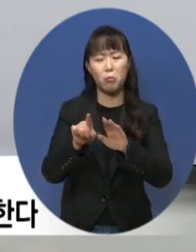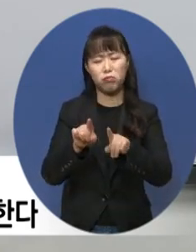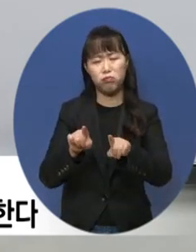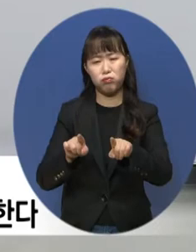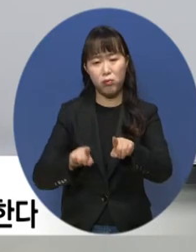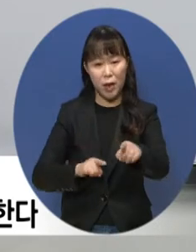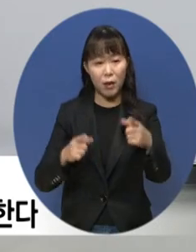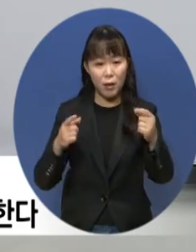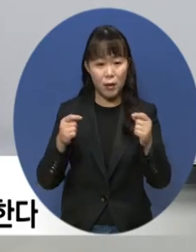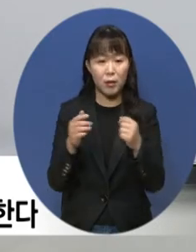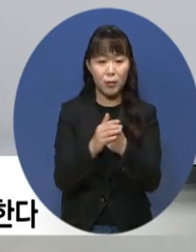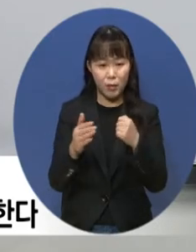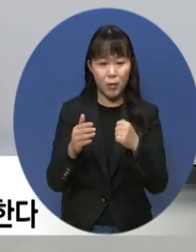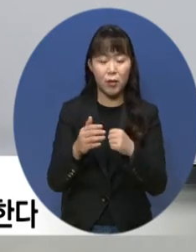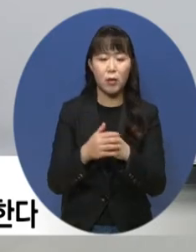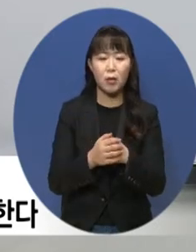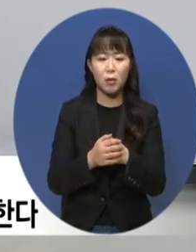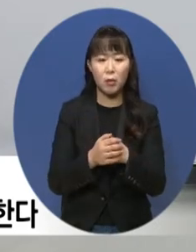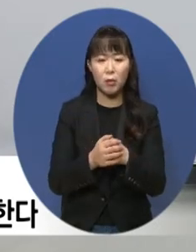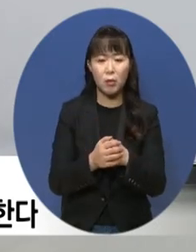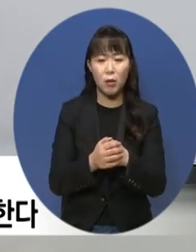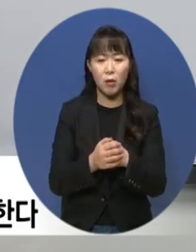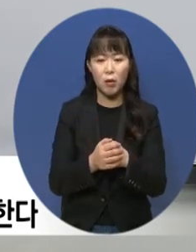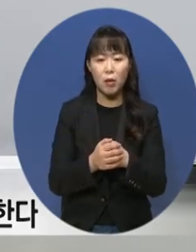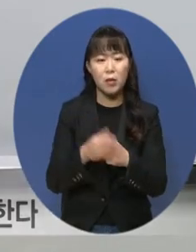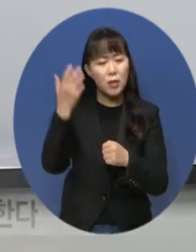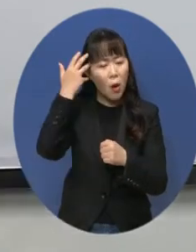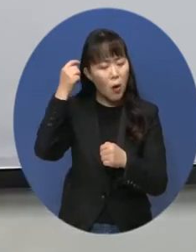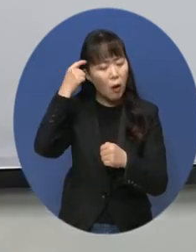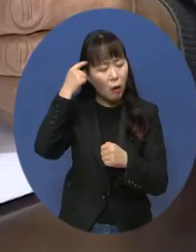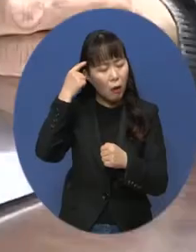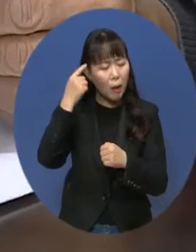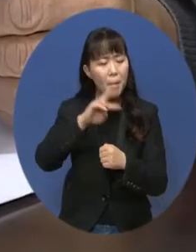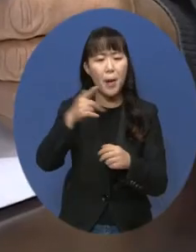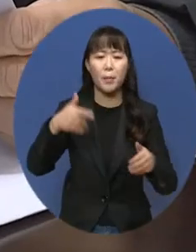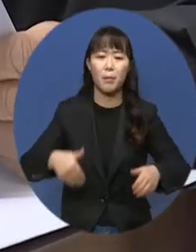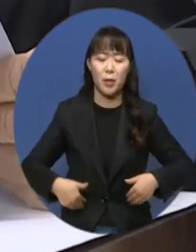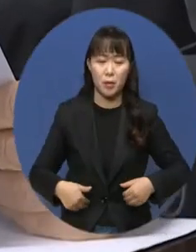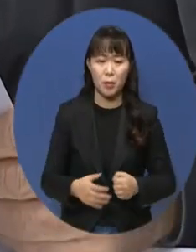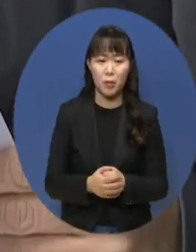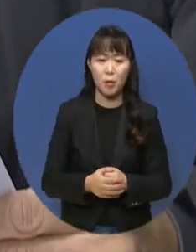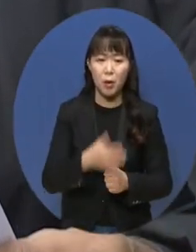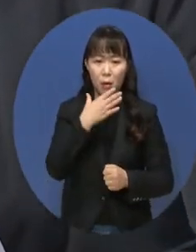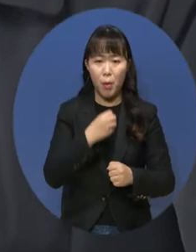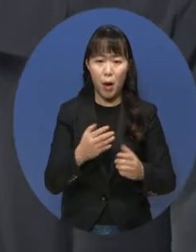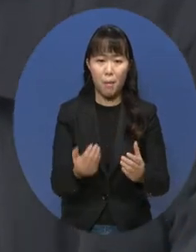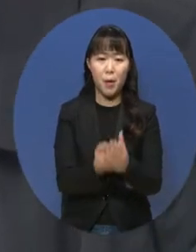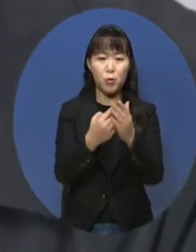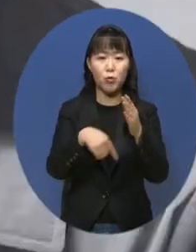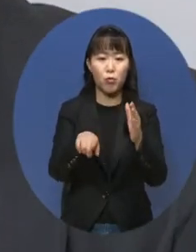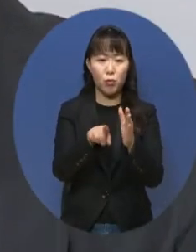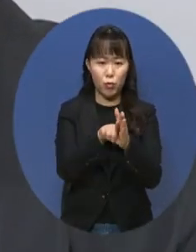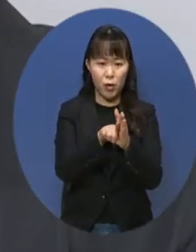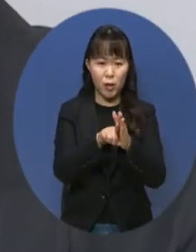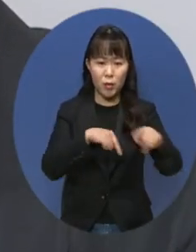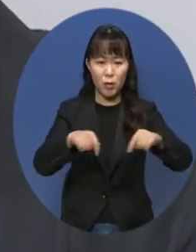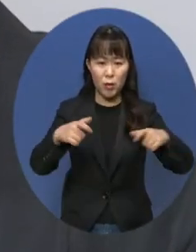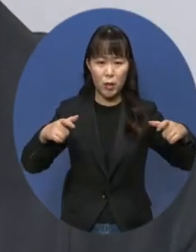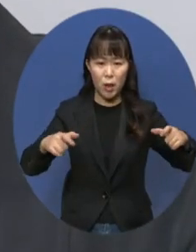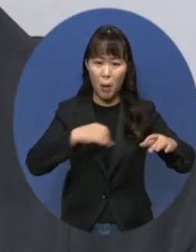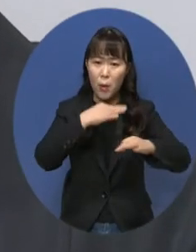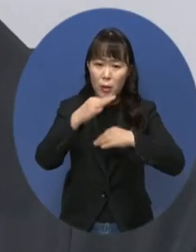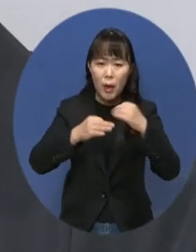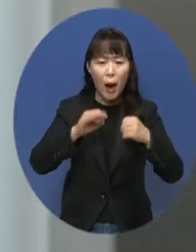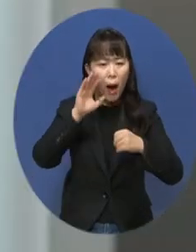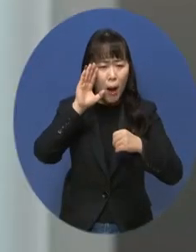거죠. 그래서 철학인 가치관 자체가 바뀌어야 된다. 복지 증진을 위한 정치계의 외침.